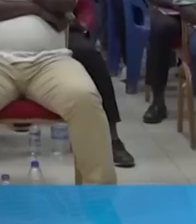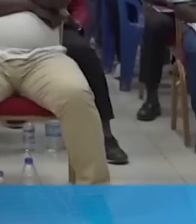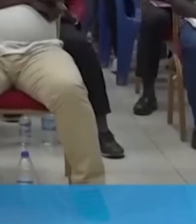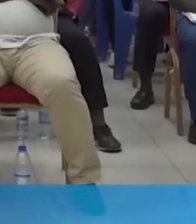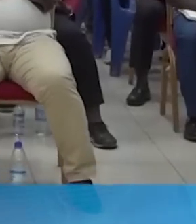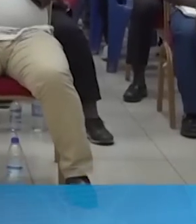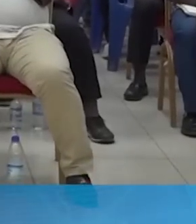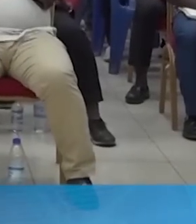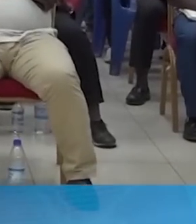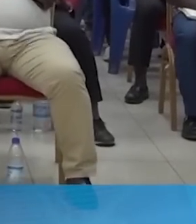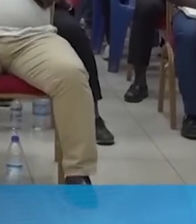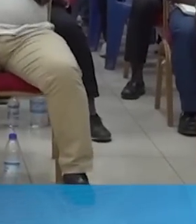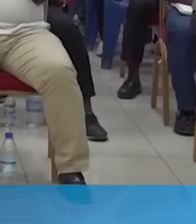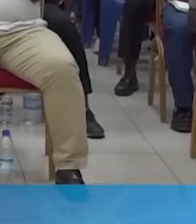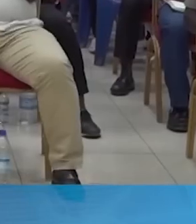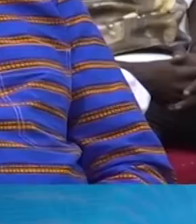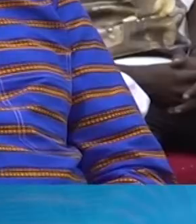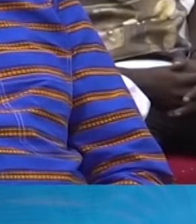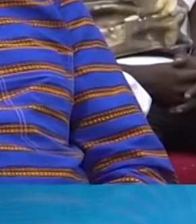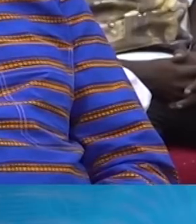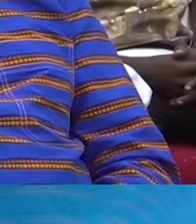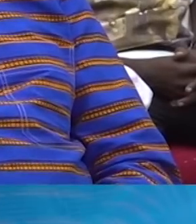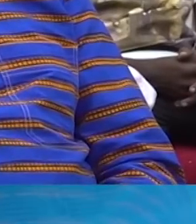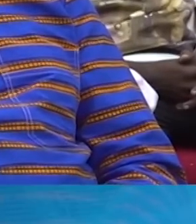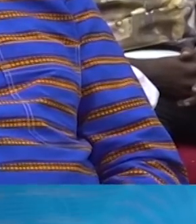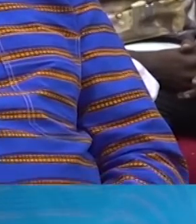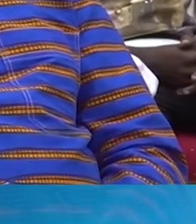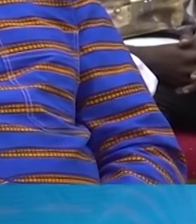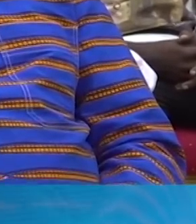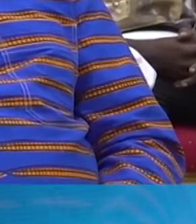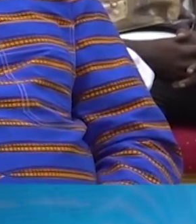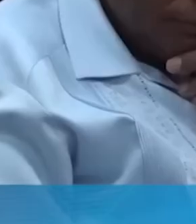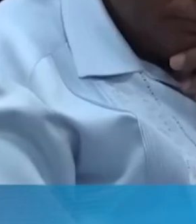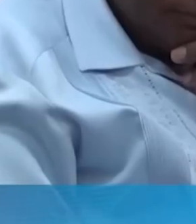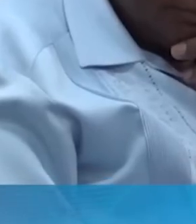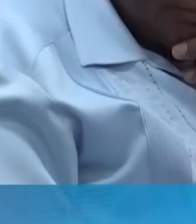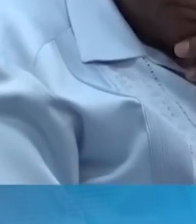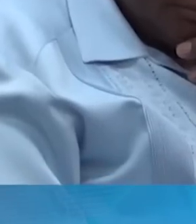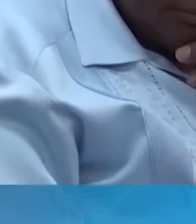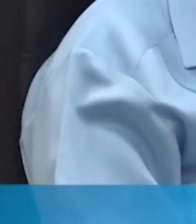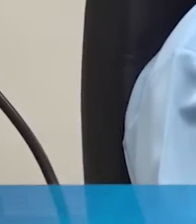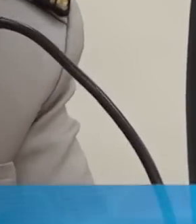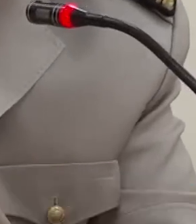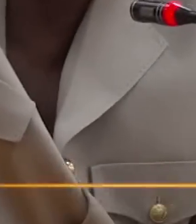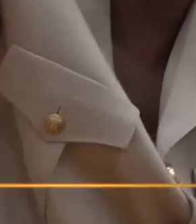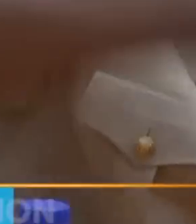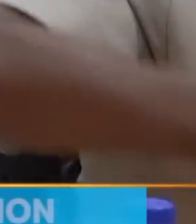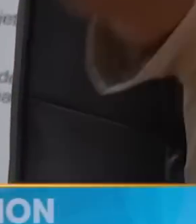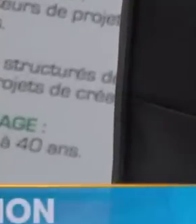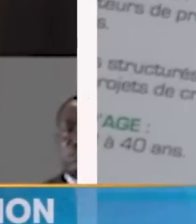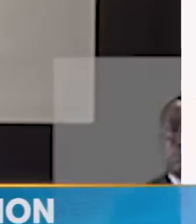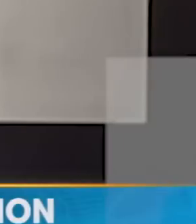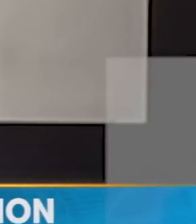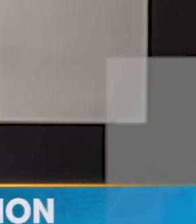ou collectifs dans le cadre de l'emploi jeune. Les différents projets retenus seront financés à hauteur de 1 à 5 millions de francs